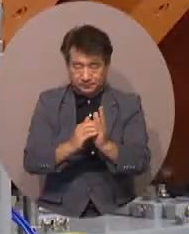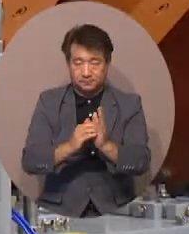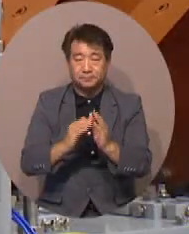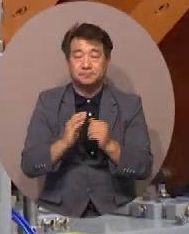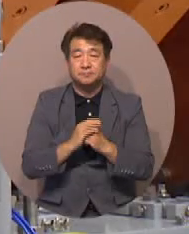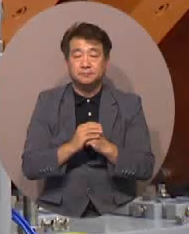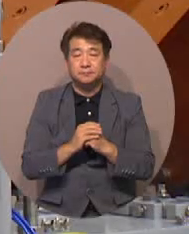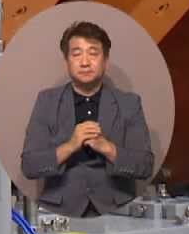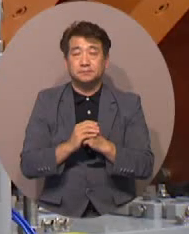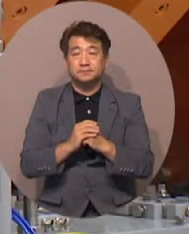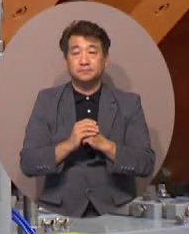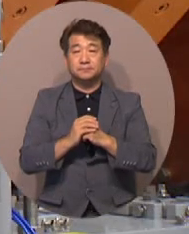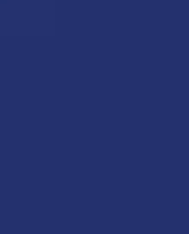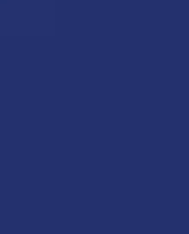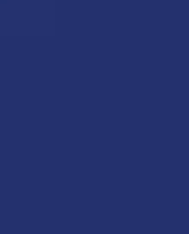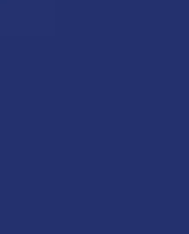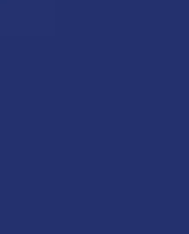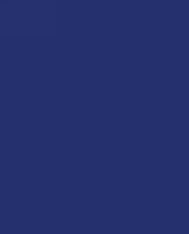완료됐습니다